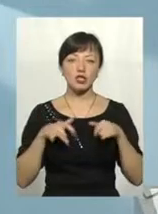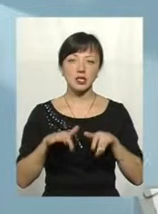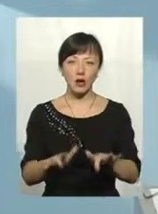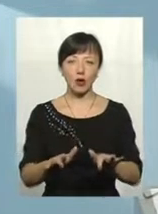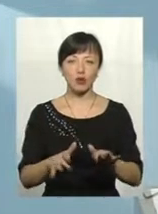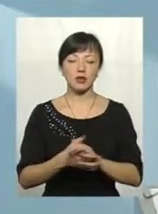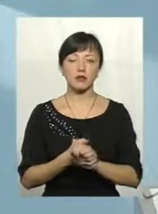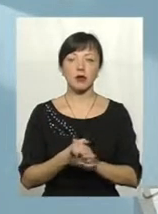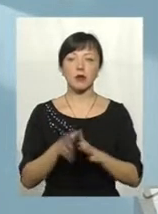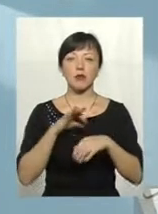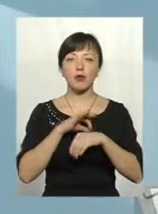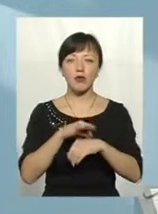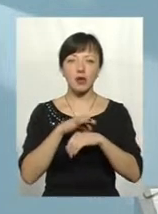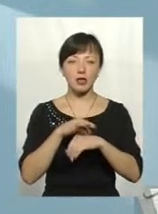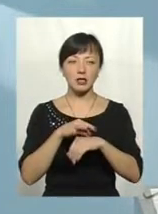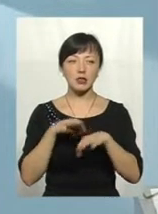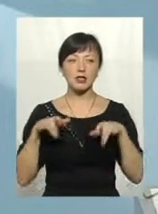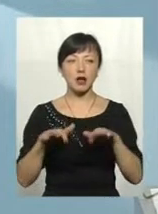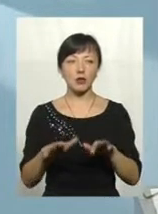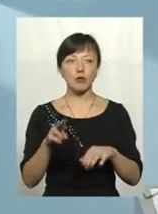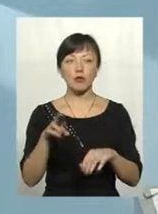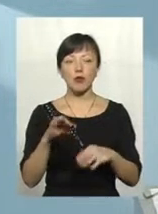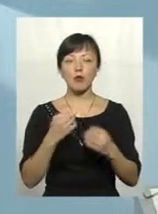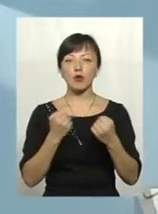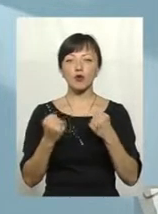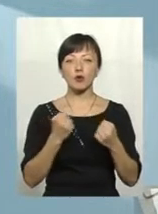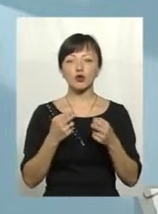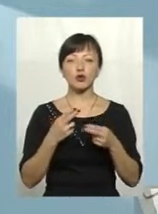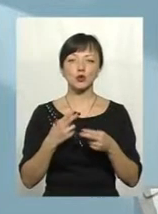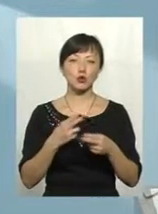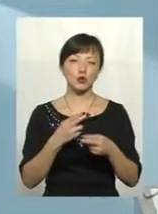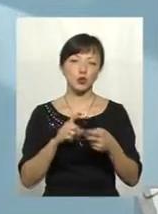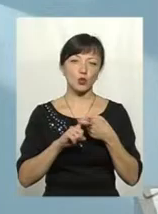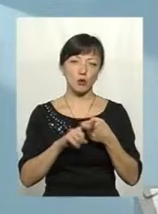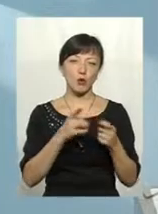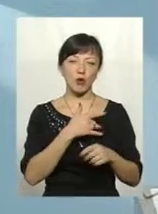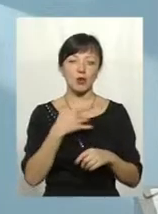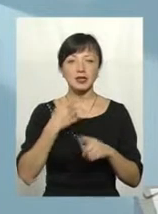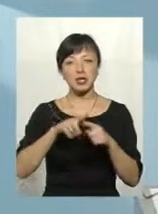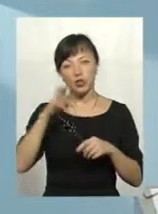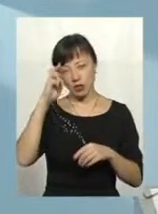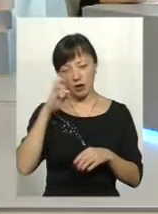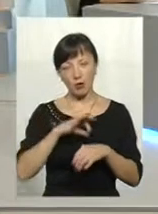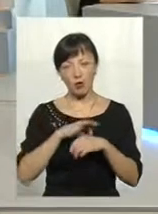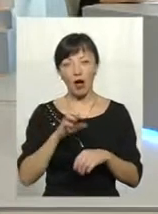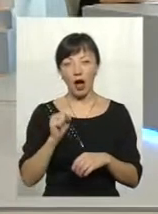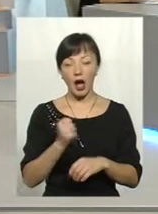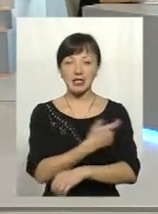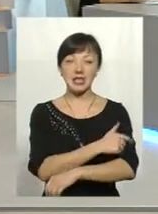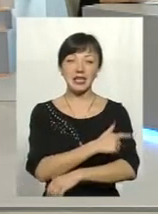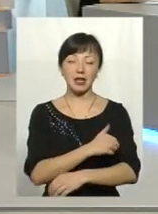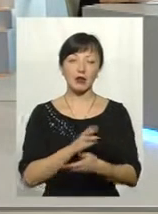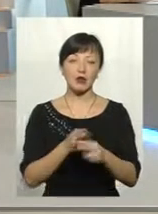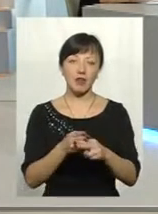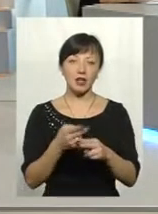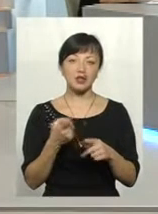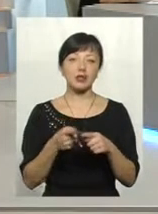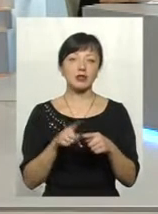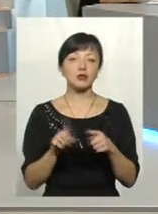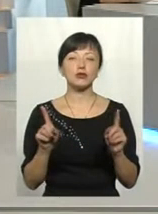заходи, проведення заходів по боротьбі з туберкульозом. Це держава проводить. А санітарна профілактика, розумієте,